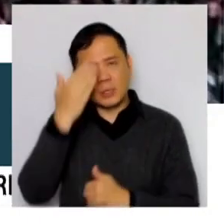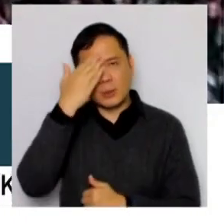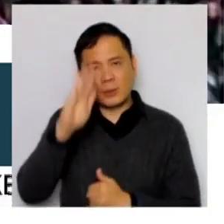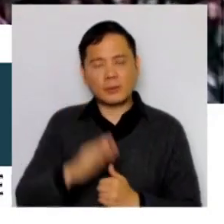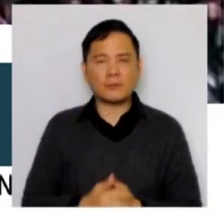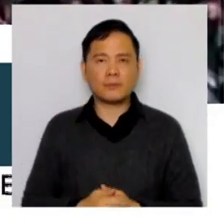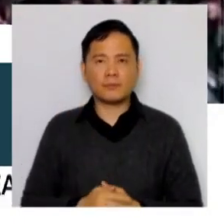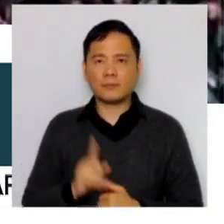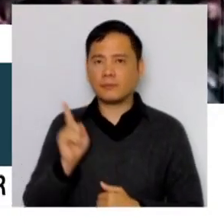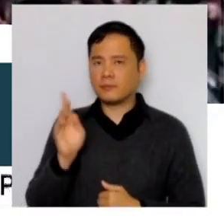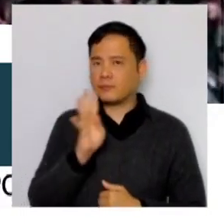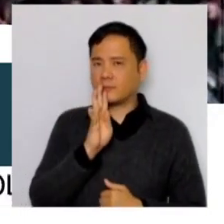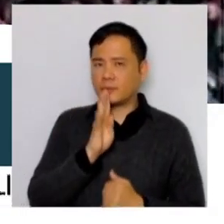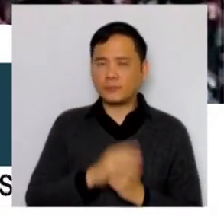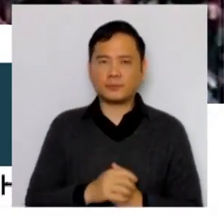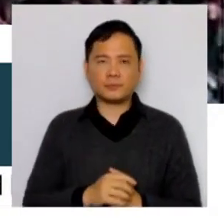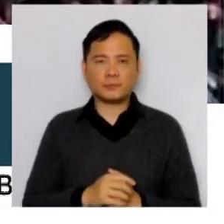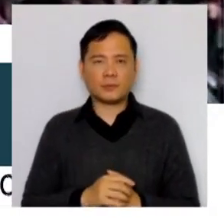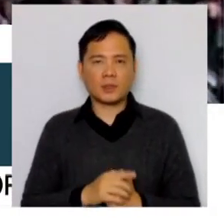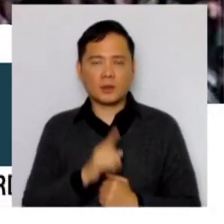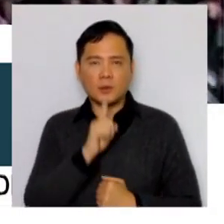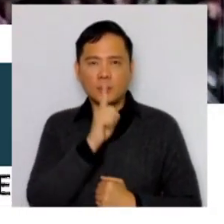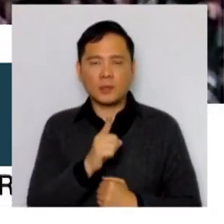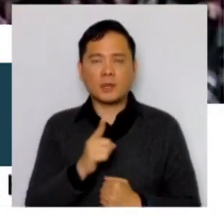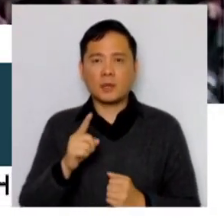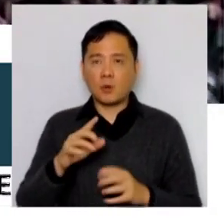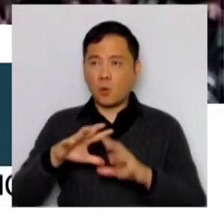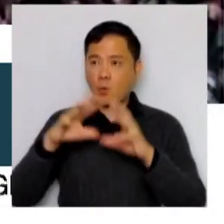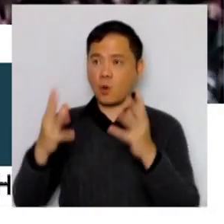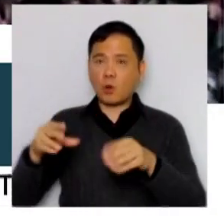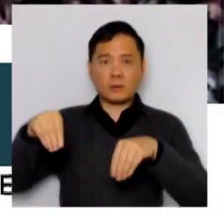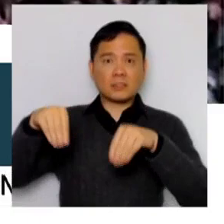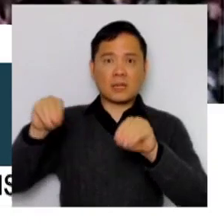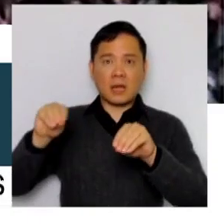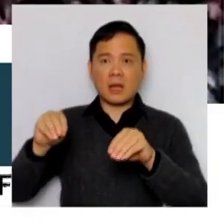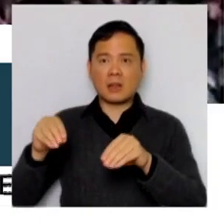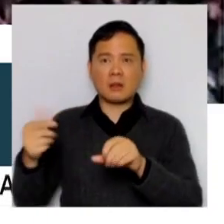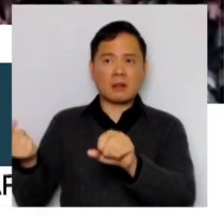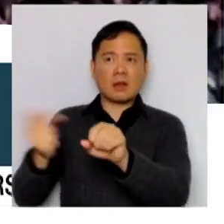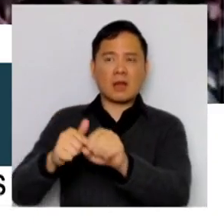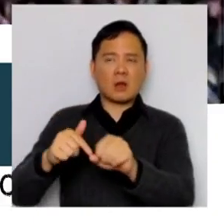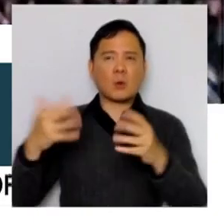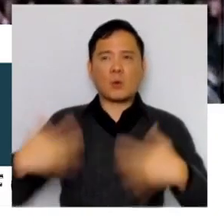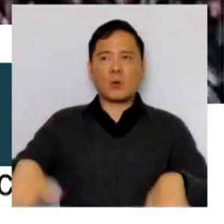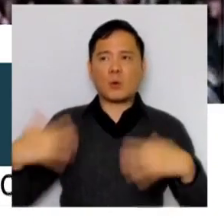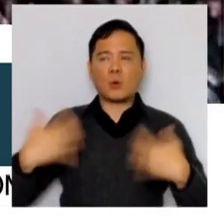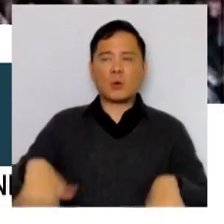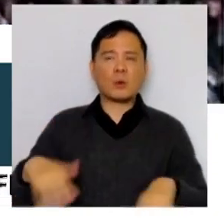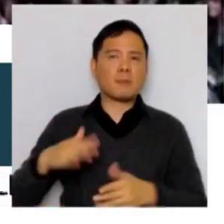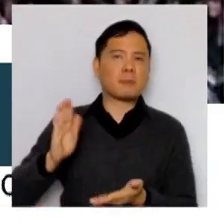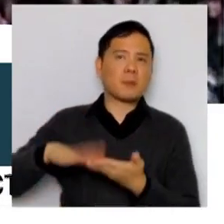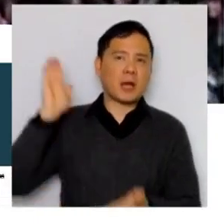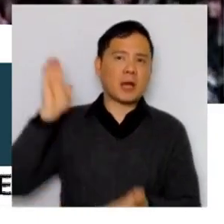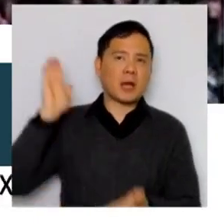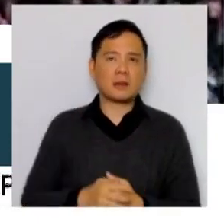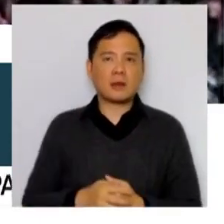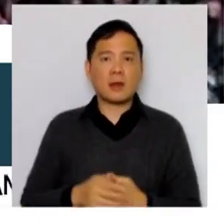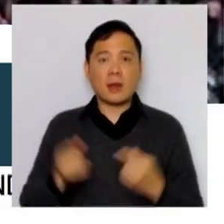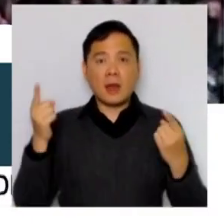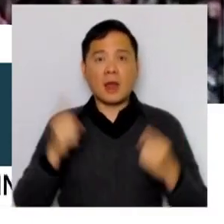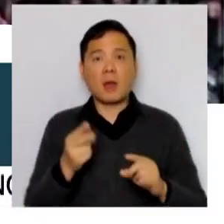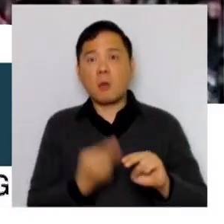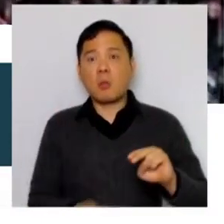Napaka-volatile po ng presyuhan sa international market. Kamukha po nung March 8, nung sumipa po siya dahil nga po sa pagbaba ng